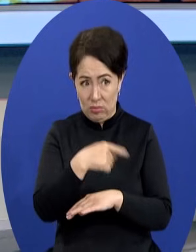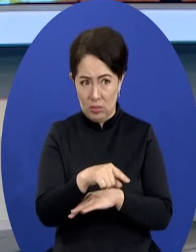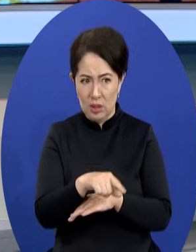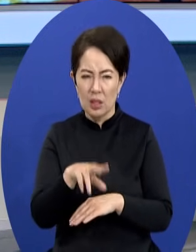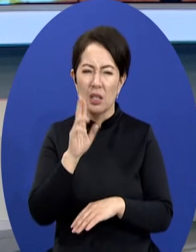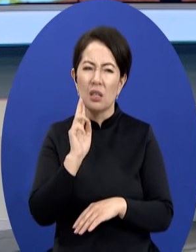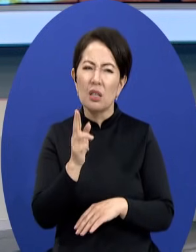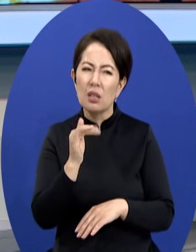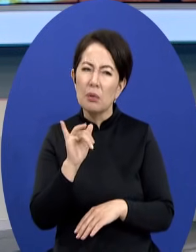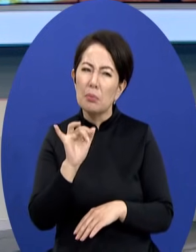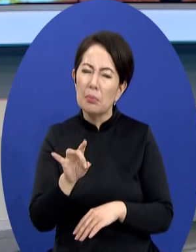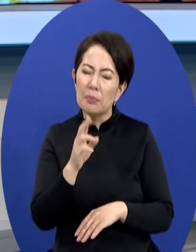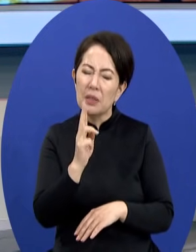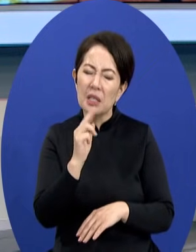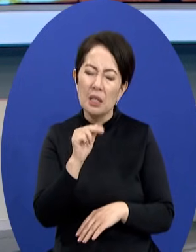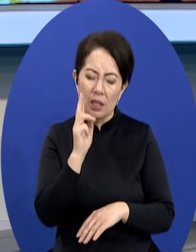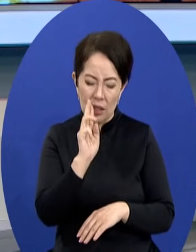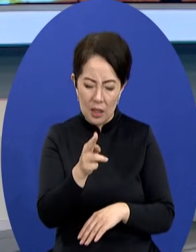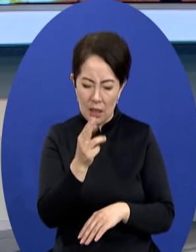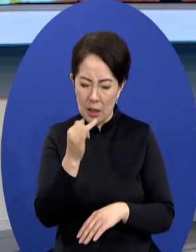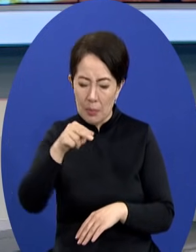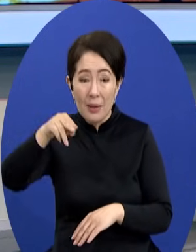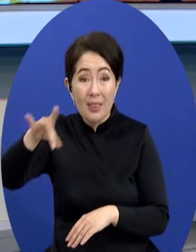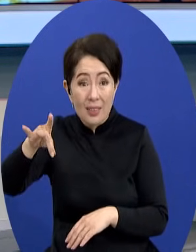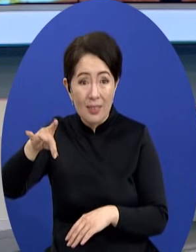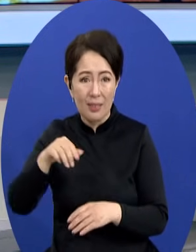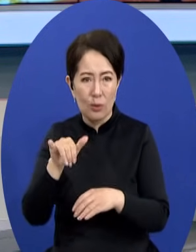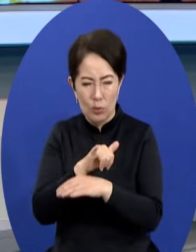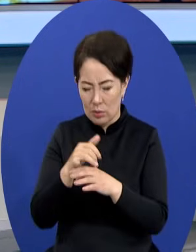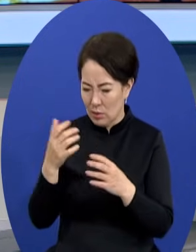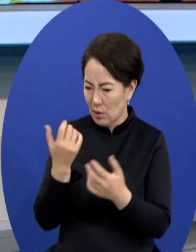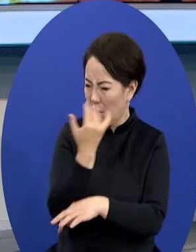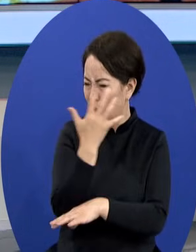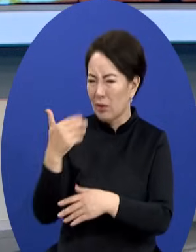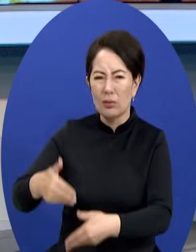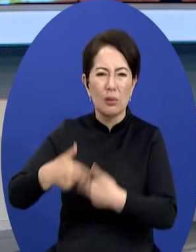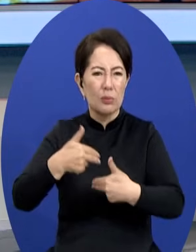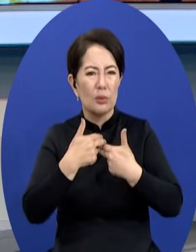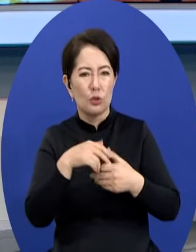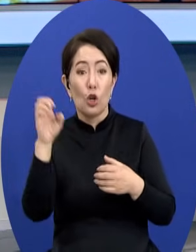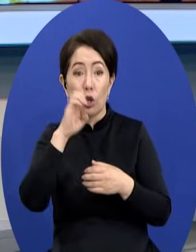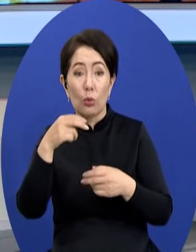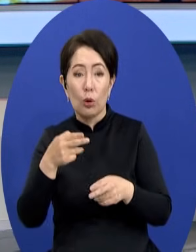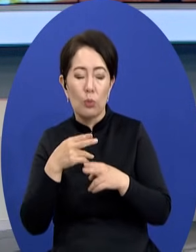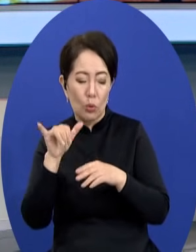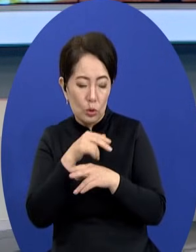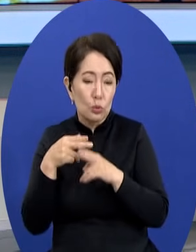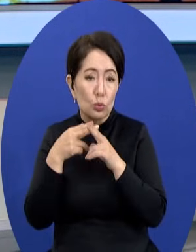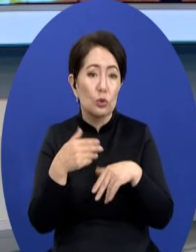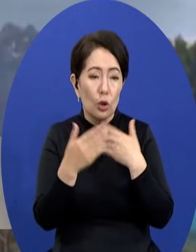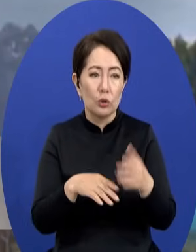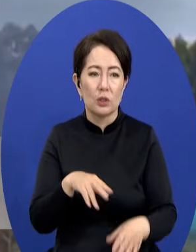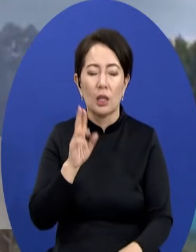Кипр ой хоёрын төмрийг унтраахад тусламж дэмжлэг үзүүлэхийг олон улсад уриалж байгаа. Одоогоор Европын хэд хэдэн орон тусламж үзүүлж байна.